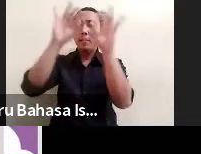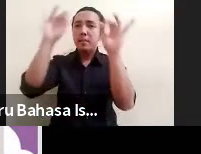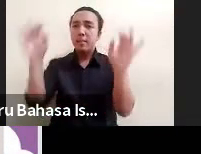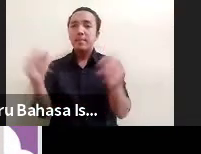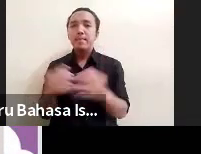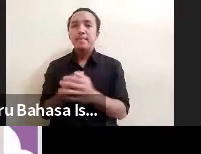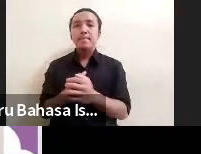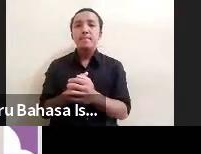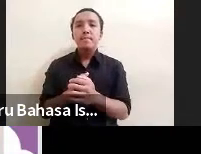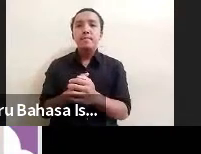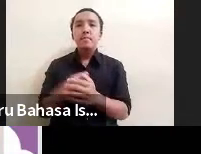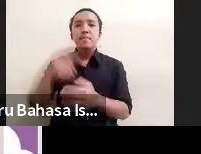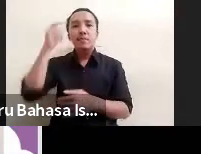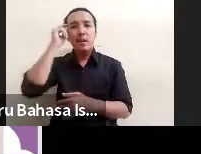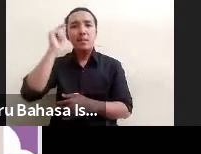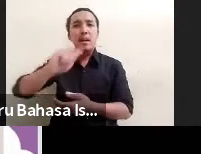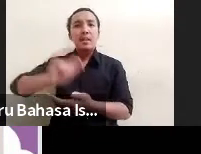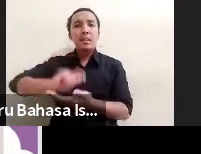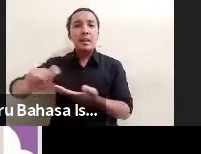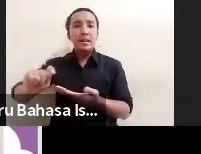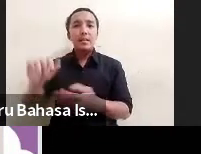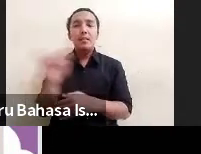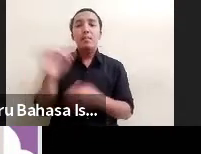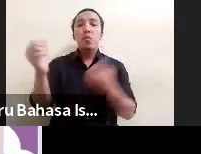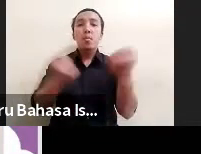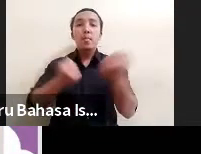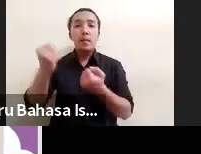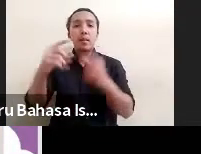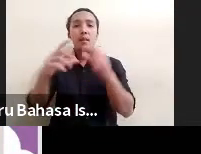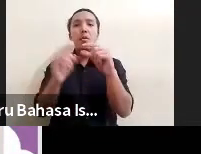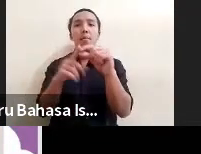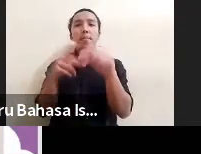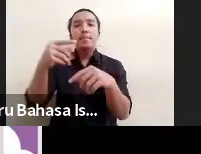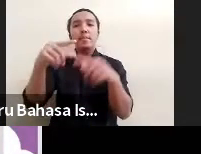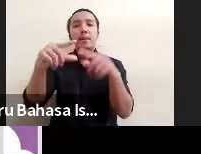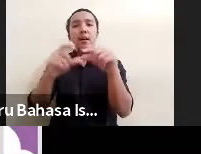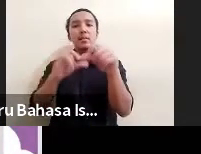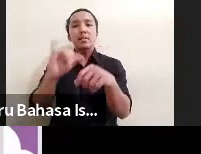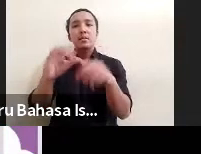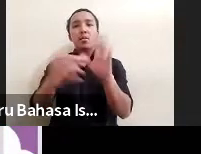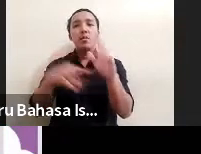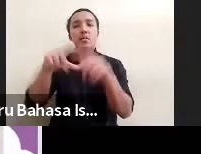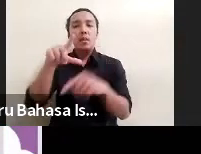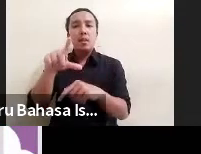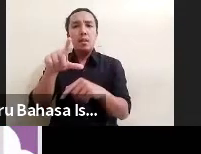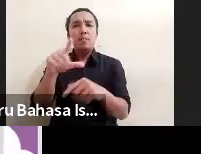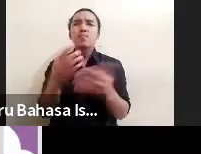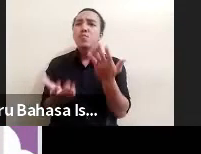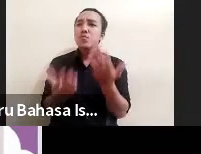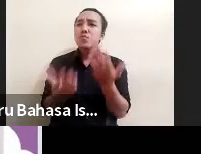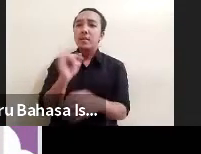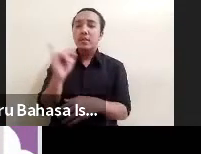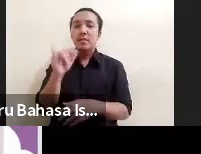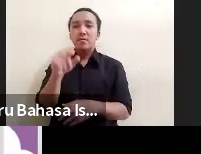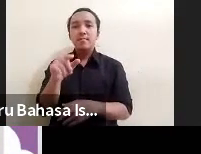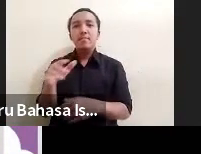ruang sekretariat sama mobil operasional. Mungkin itu, Bu, mungkin takut ya terlalu lama, Bu. Kurang lebih mohon maaf, saya akhiri.